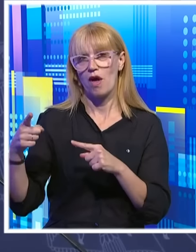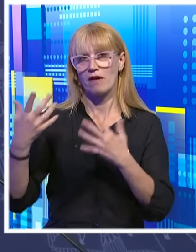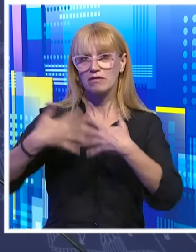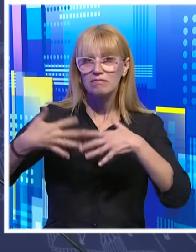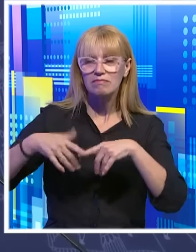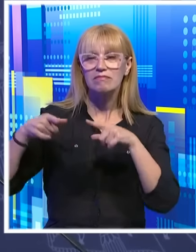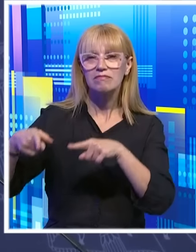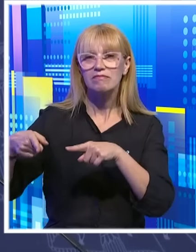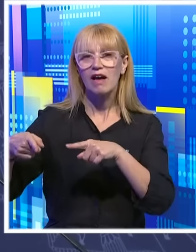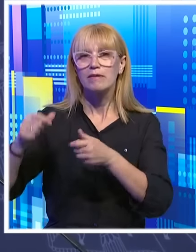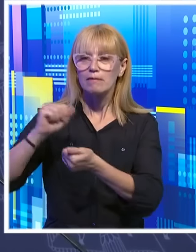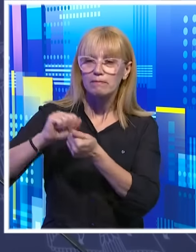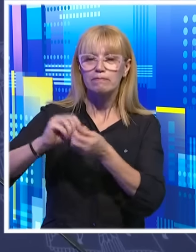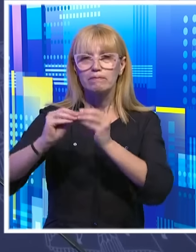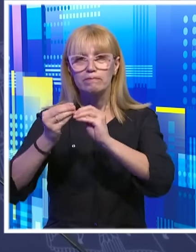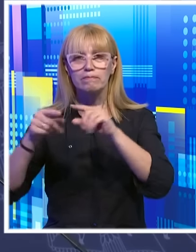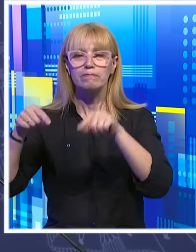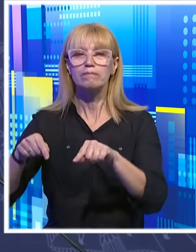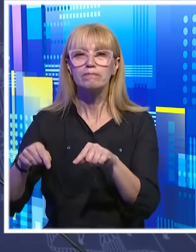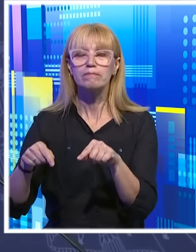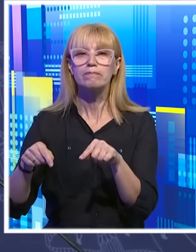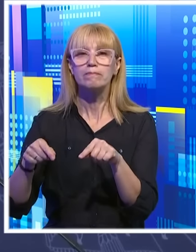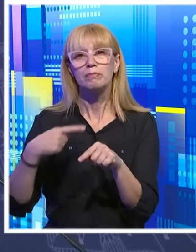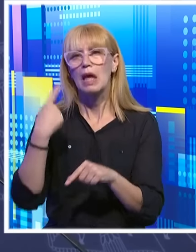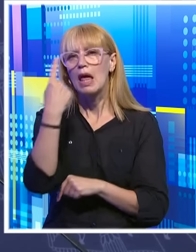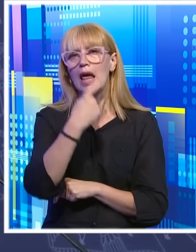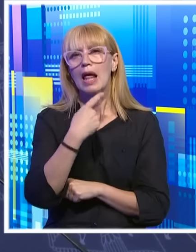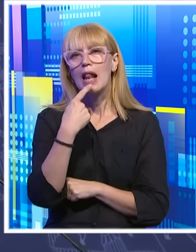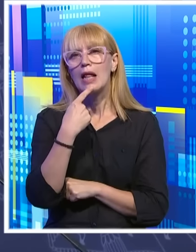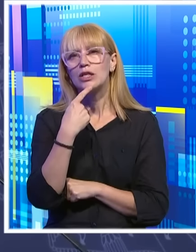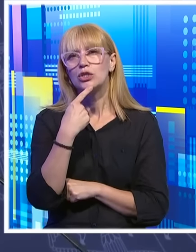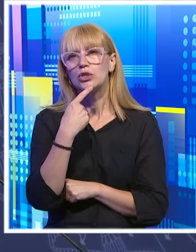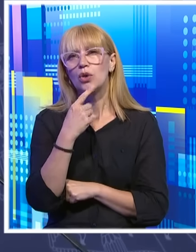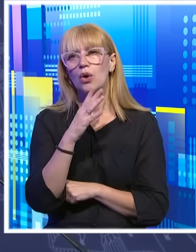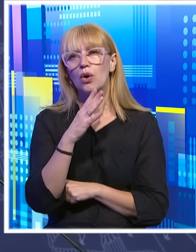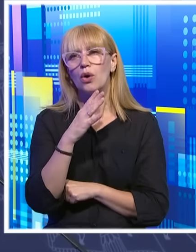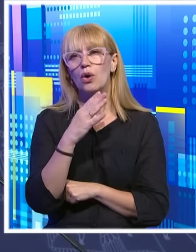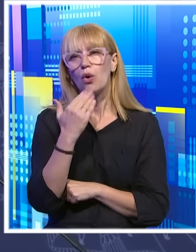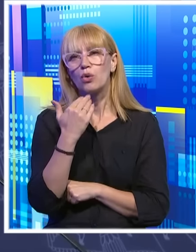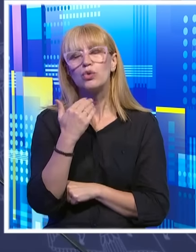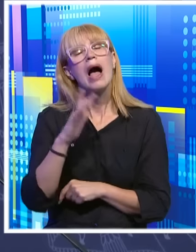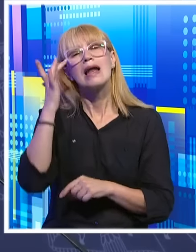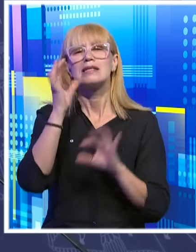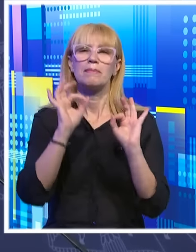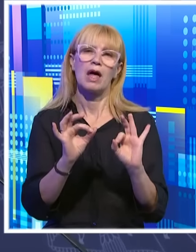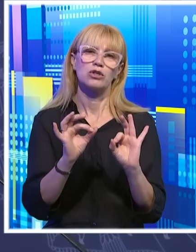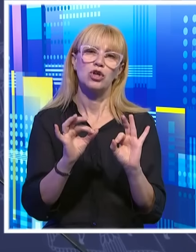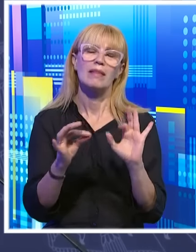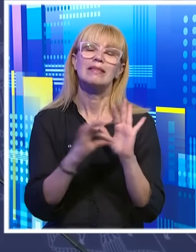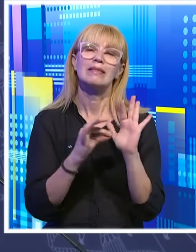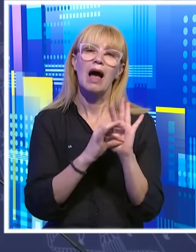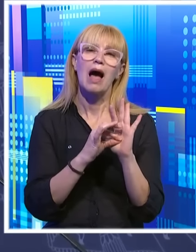Kragujevcu. Lično ću, ne mogu još da vam saopštim tačan datum, iako ga znam, ali u drugoj polovini jula u